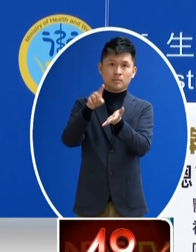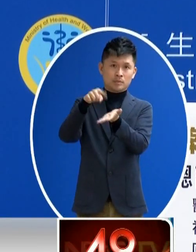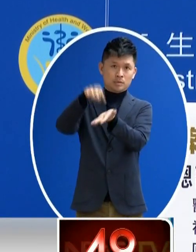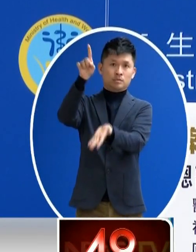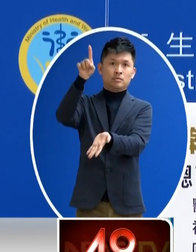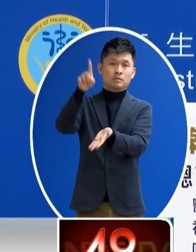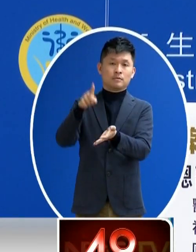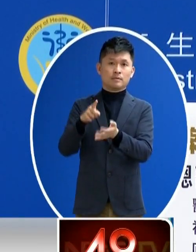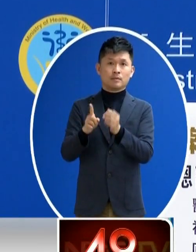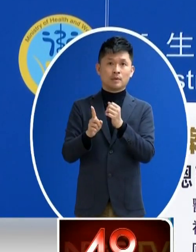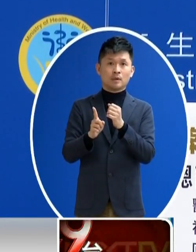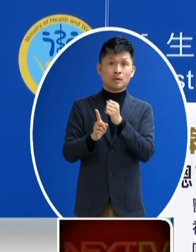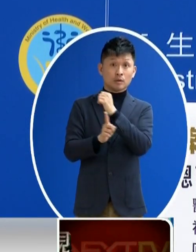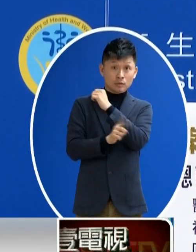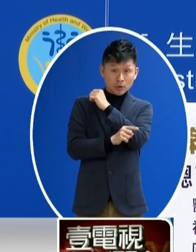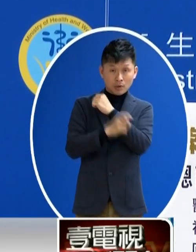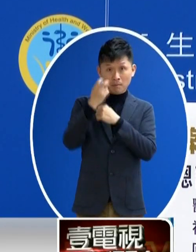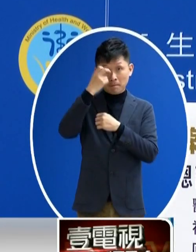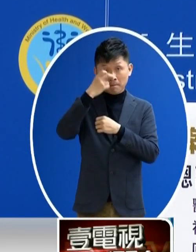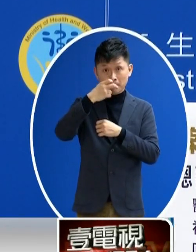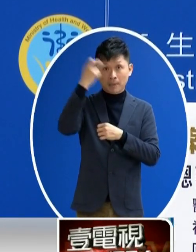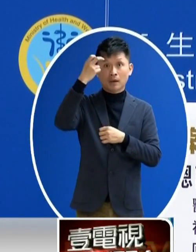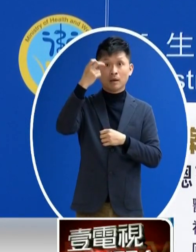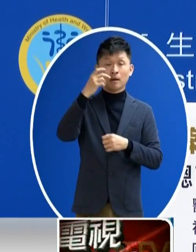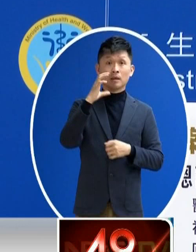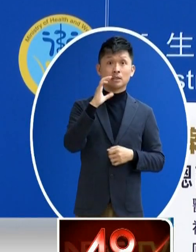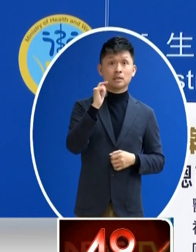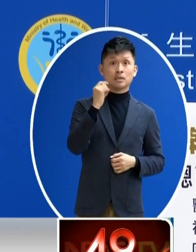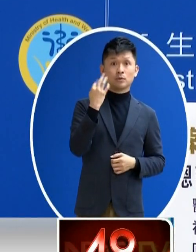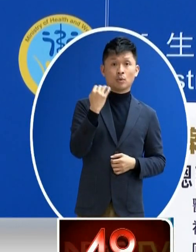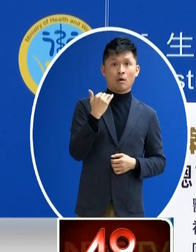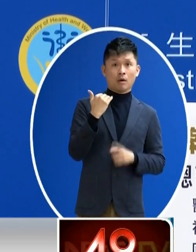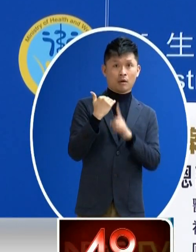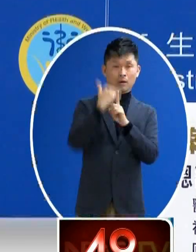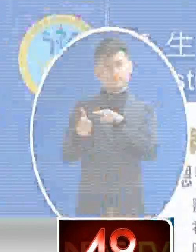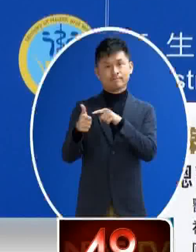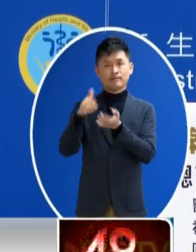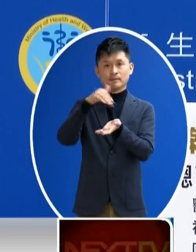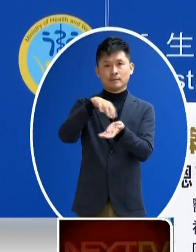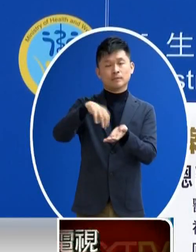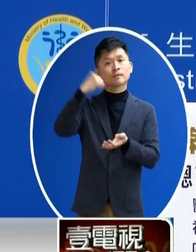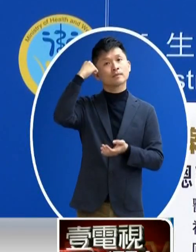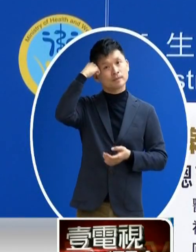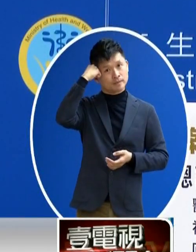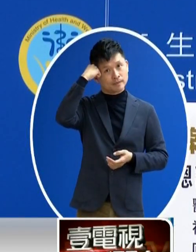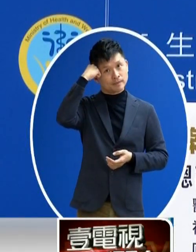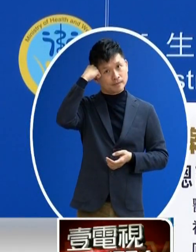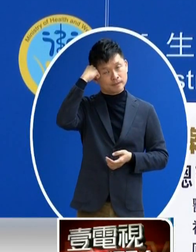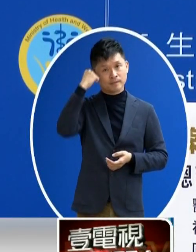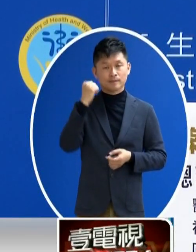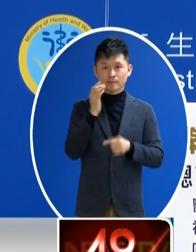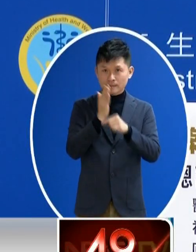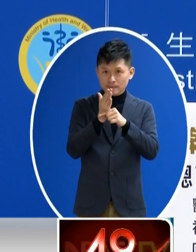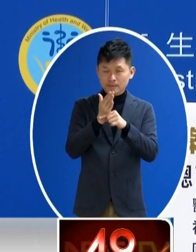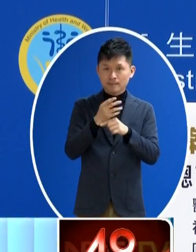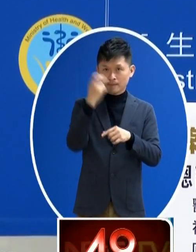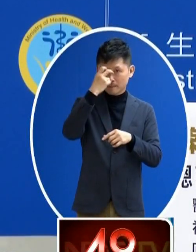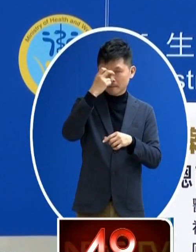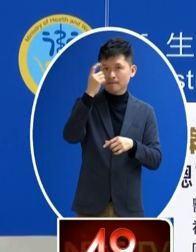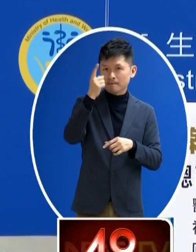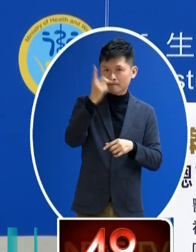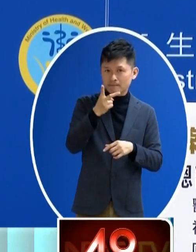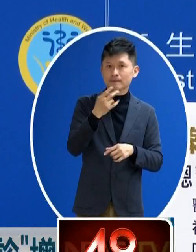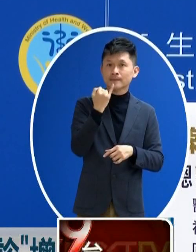那只是最后又被我们验到一个 CT 非常高的一个状况而已啊。我们有机会再多做几次的一个检